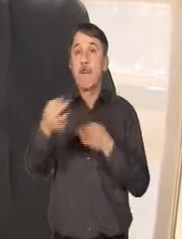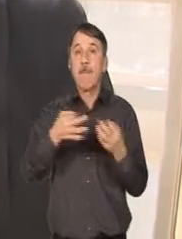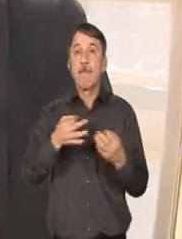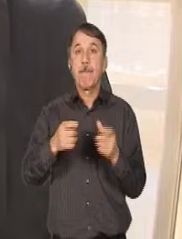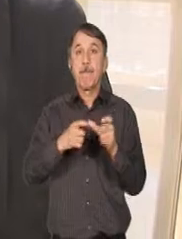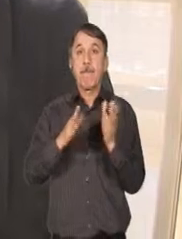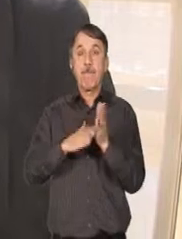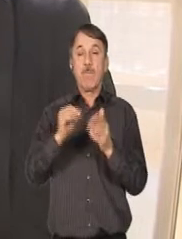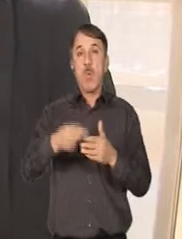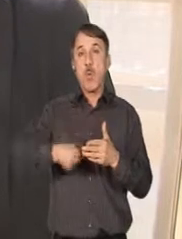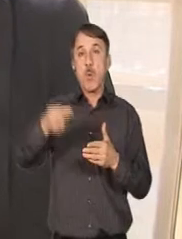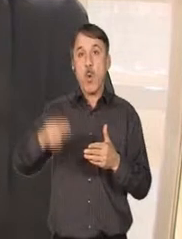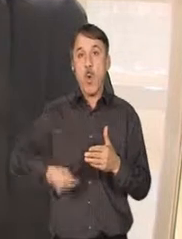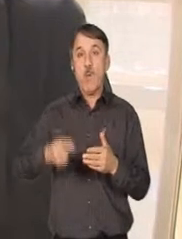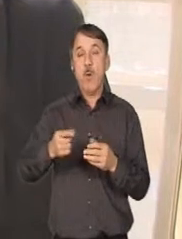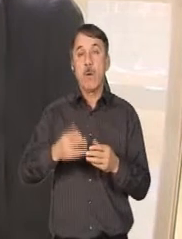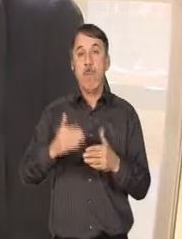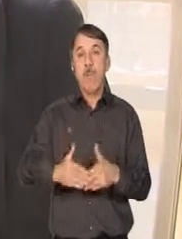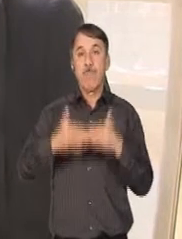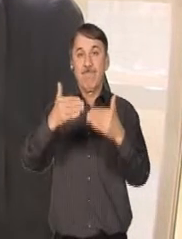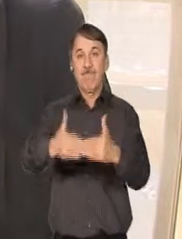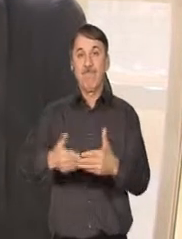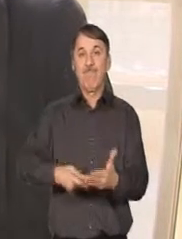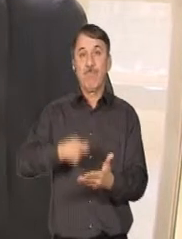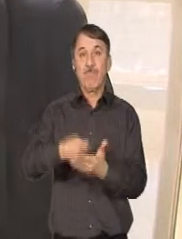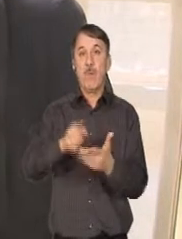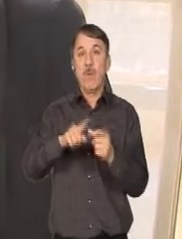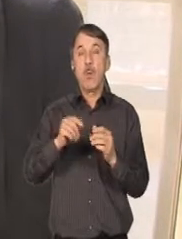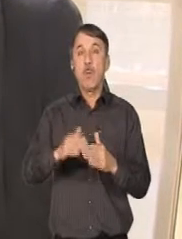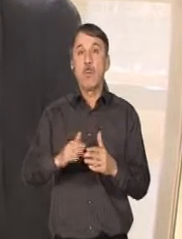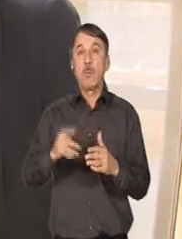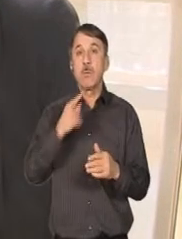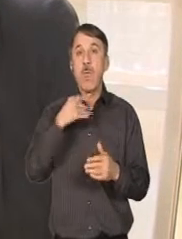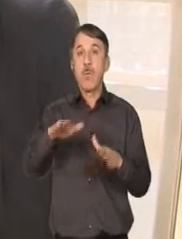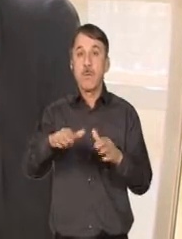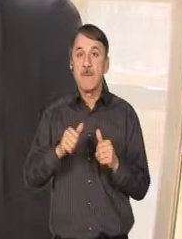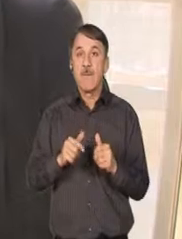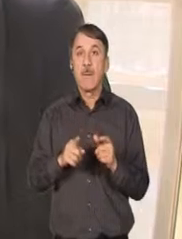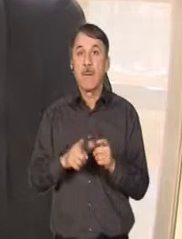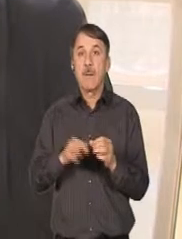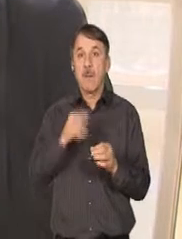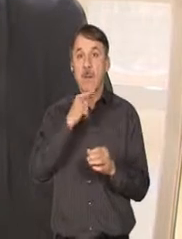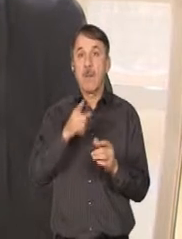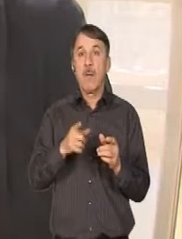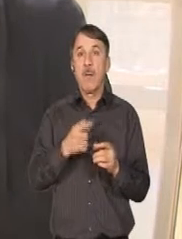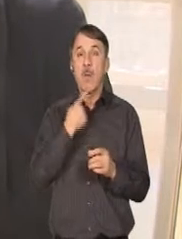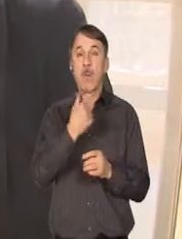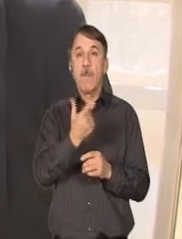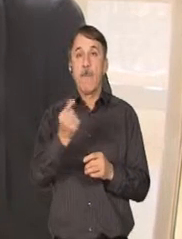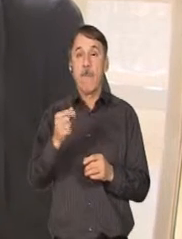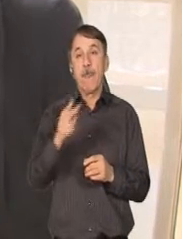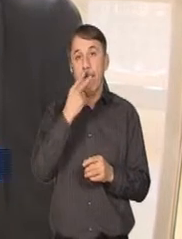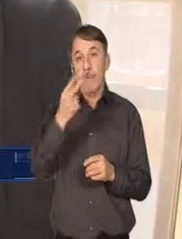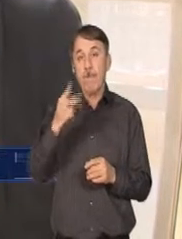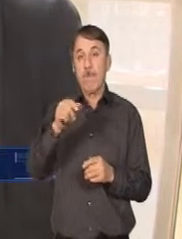potpisali smo ugovore o tehničkoj saradnji, a iste i ostvarili sa